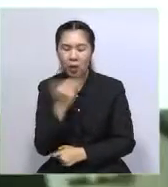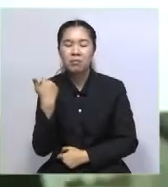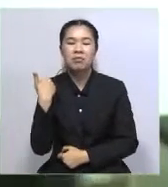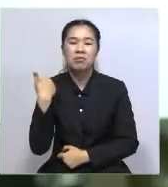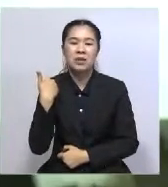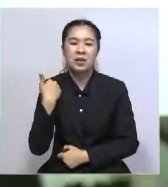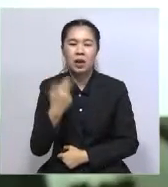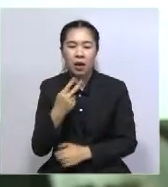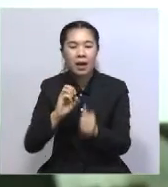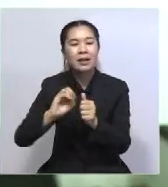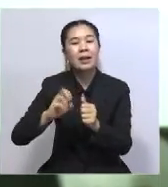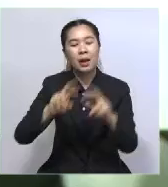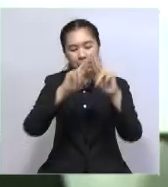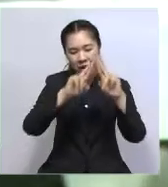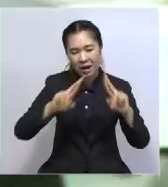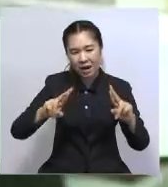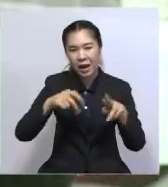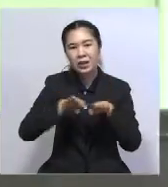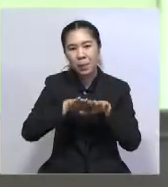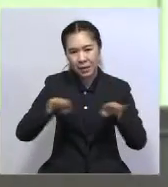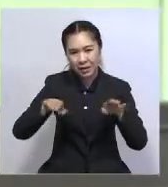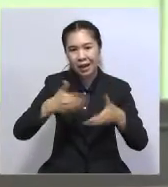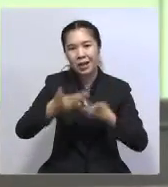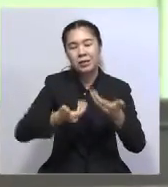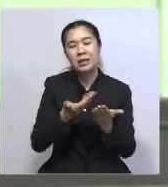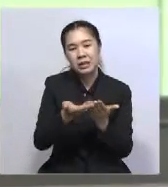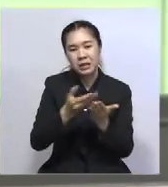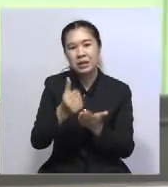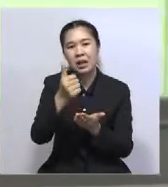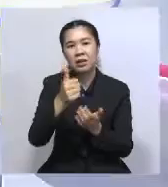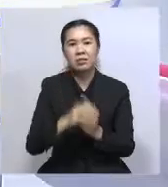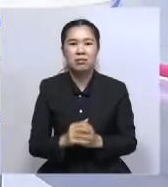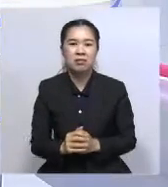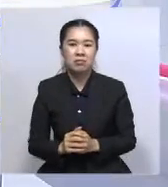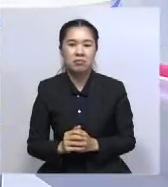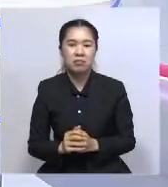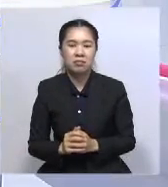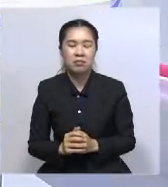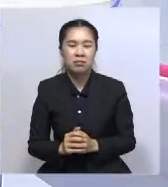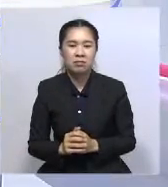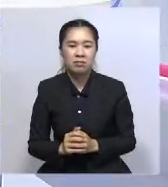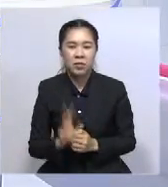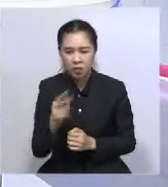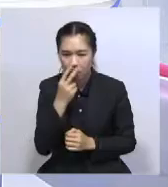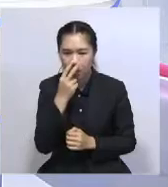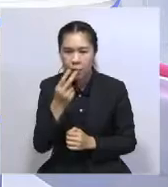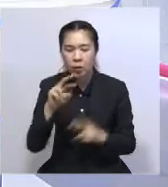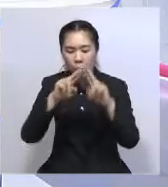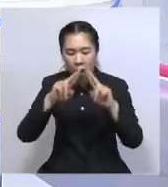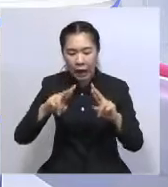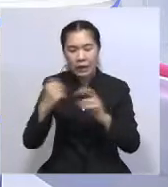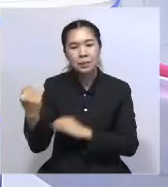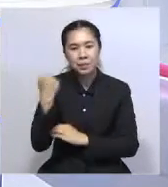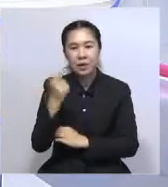ซื้อจากร้านค้าหรือว่าแหล่งที่เชื่อถือได้นะครับแหล่งที่เชื่อถือได้นะครับก็ต้องไปตรวจสอบแล้วก็แหล่งไหนนะ